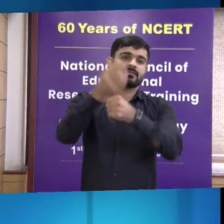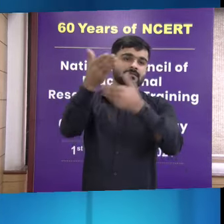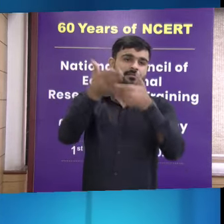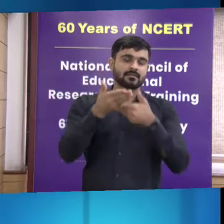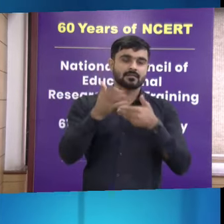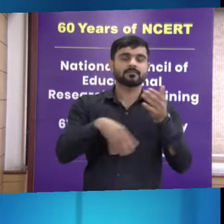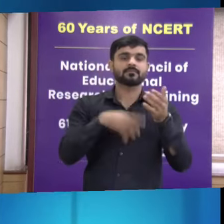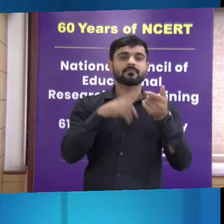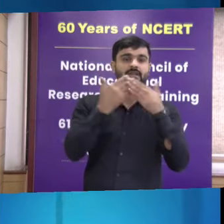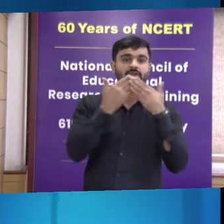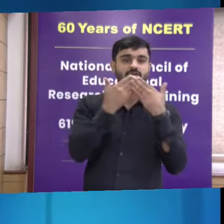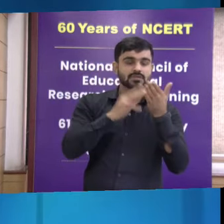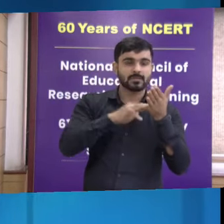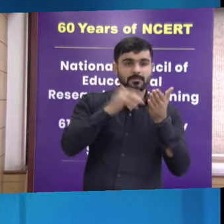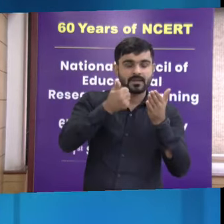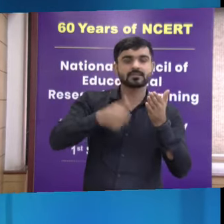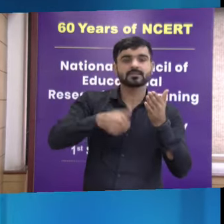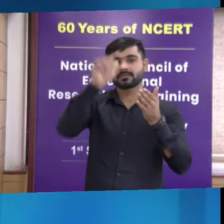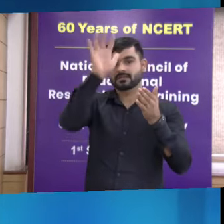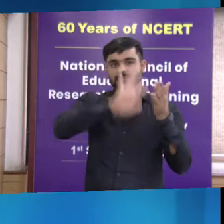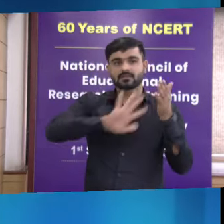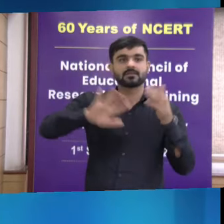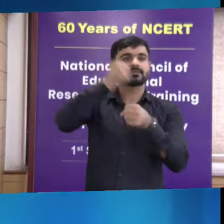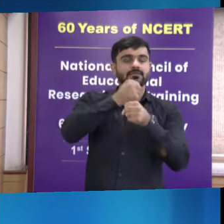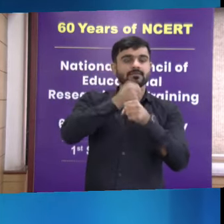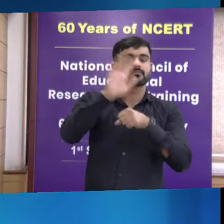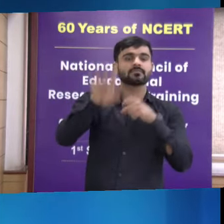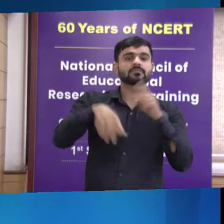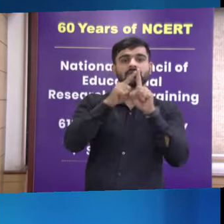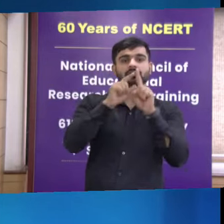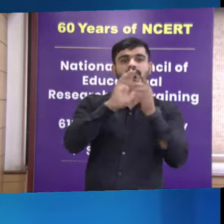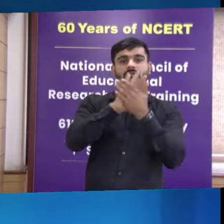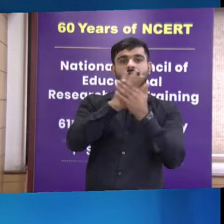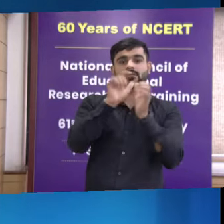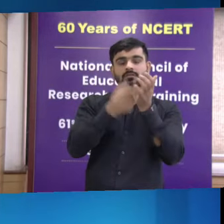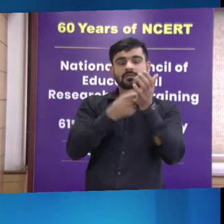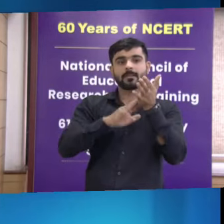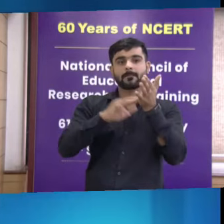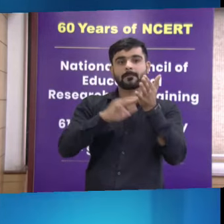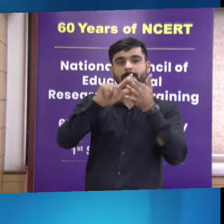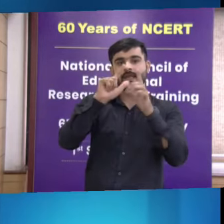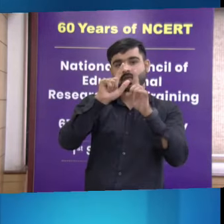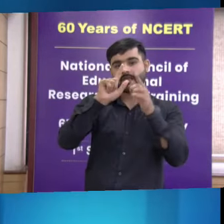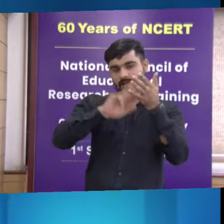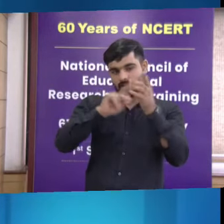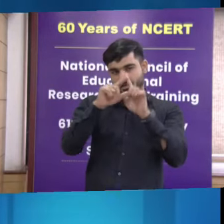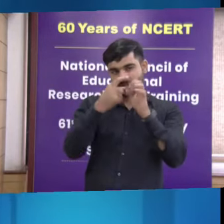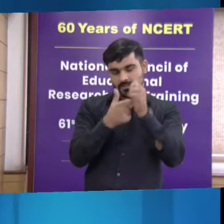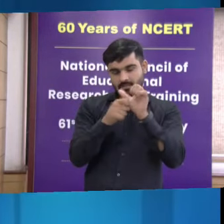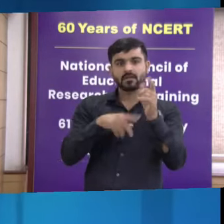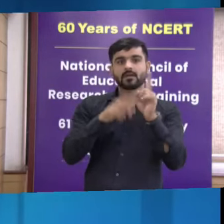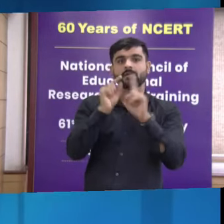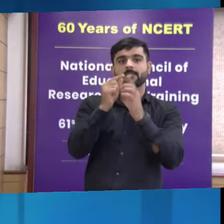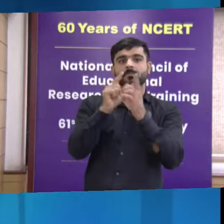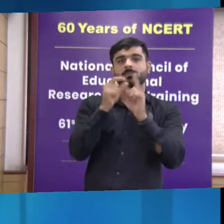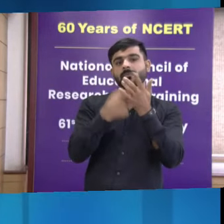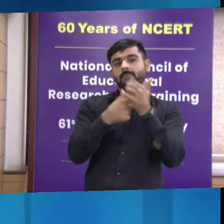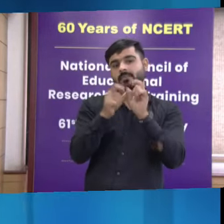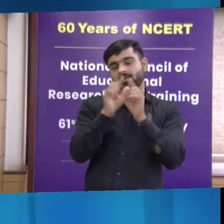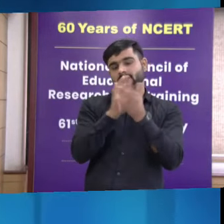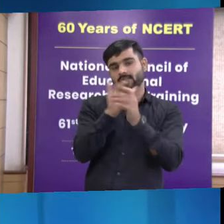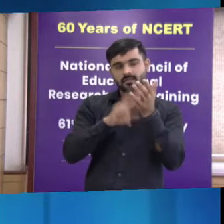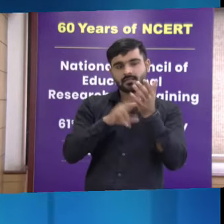माननीय शिक्षा मंत्री भारत सरकार श्री धर्मेंद्र प्रधान जी, जो कि हमारे मुखिया भी हैं, वैसे